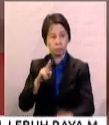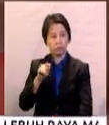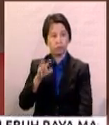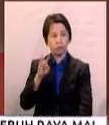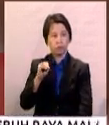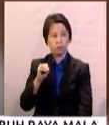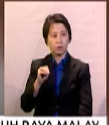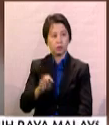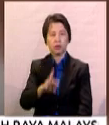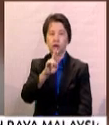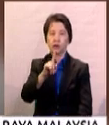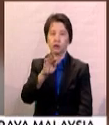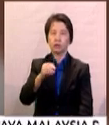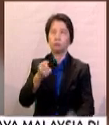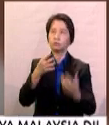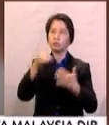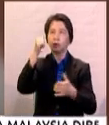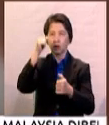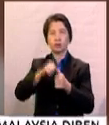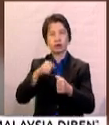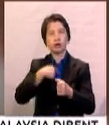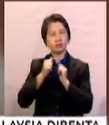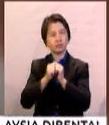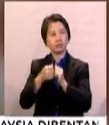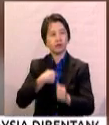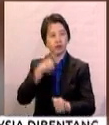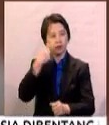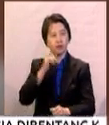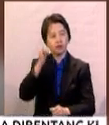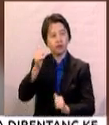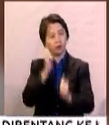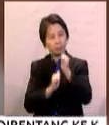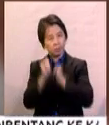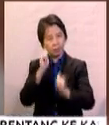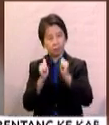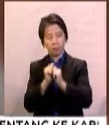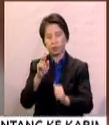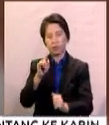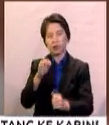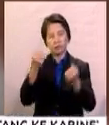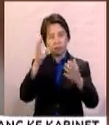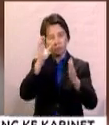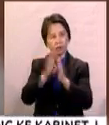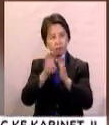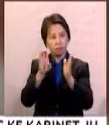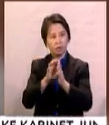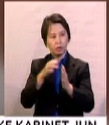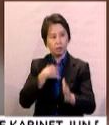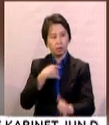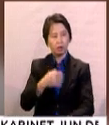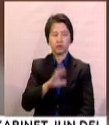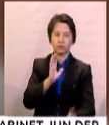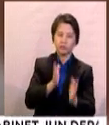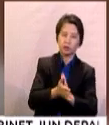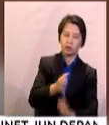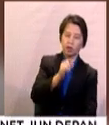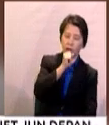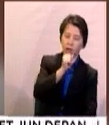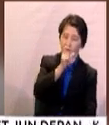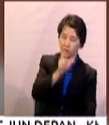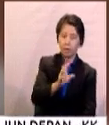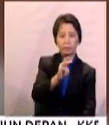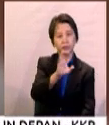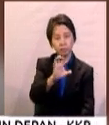RTM juga banyak kenangan saya bersama dia. Iaitu saya pernah berlakon dengan RTM, banyak drama-drama saya pernah hosting dengan